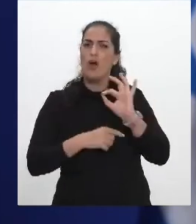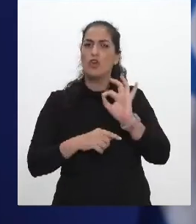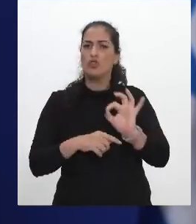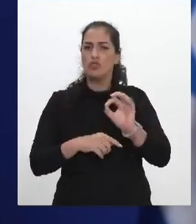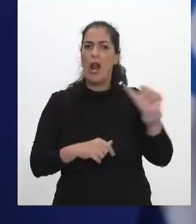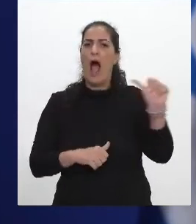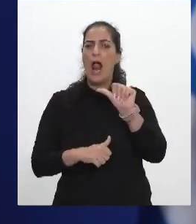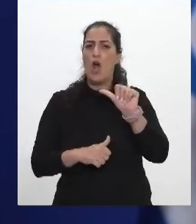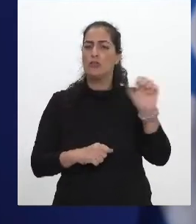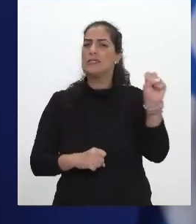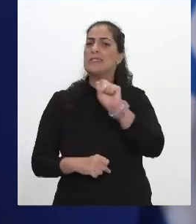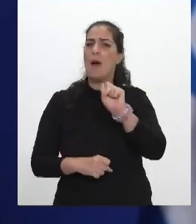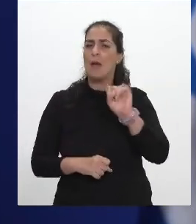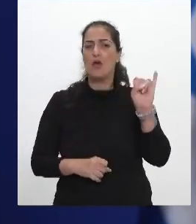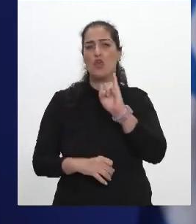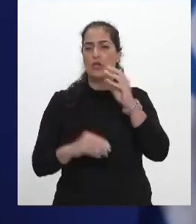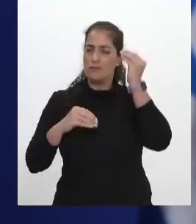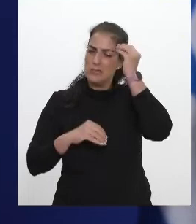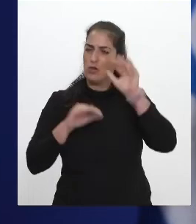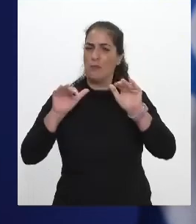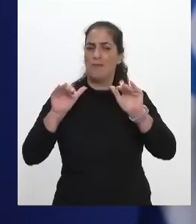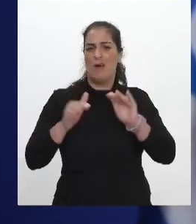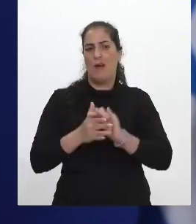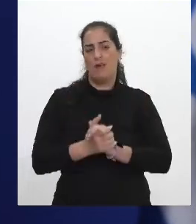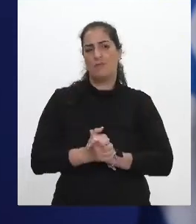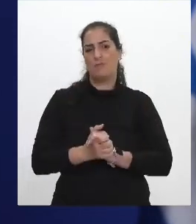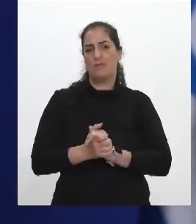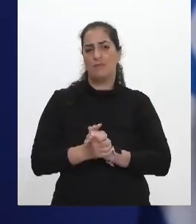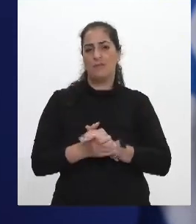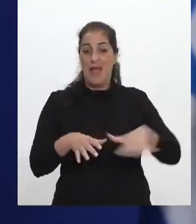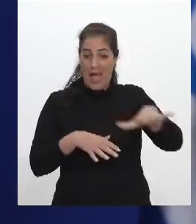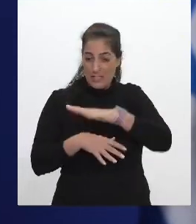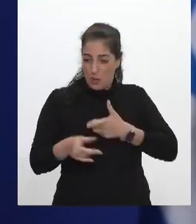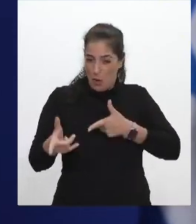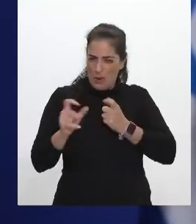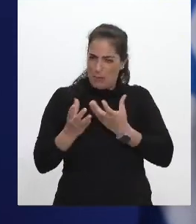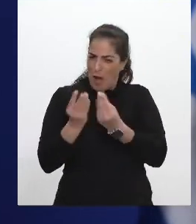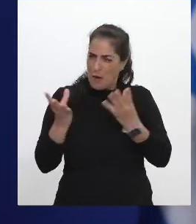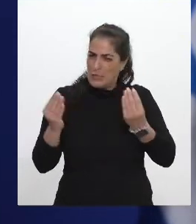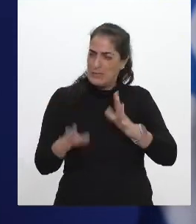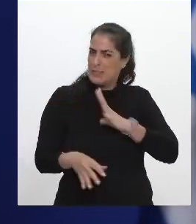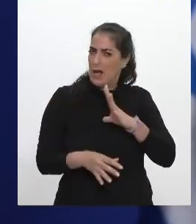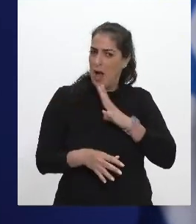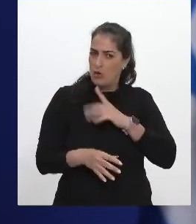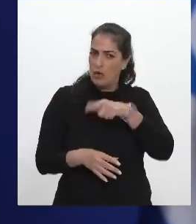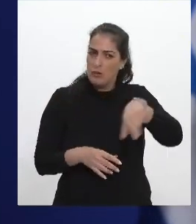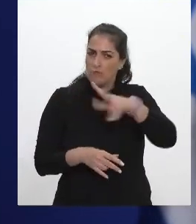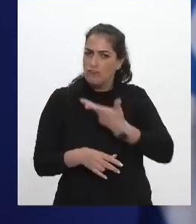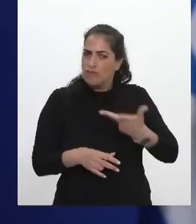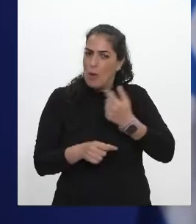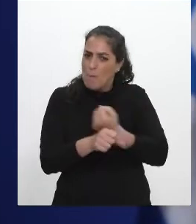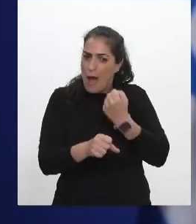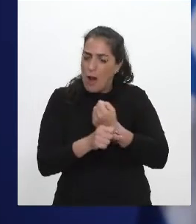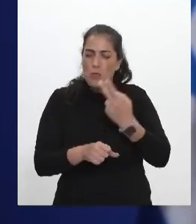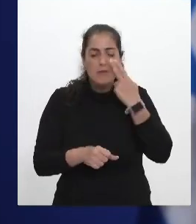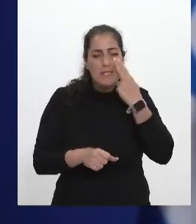אלון סמר ויותם זכרונם לברכה באזור מלחמה מרובה סכנות הם פעלו תוך ניסיון